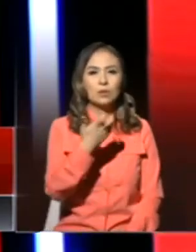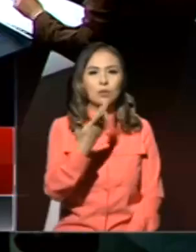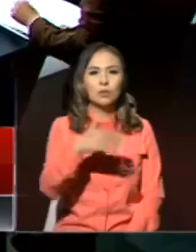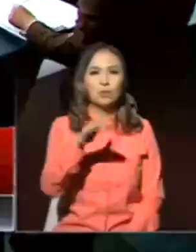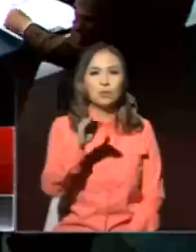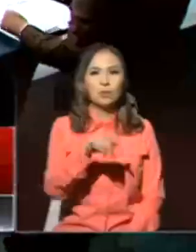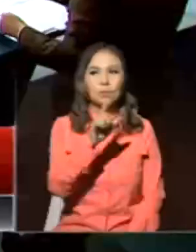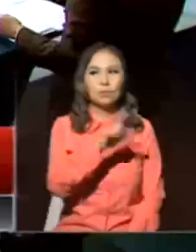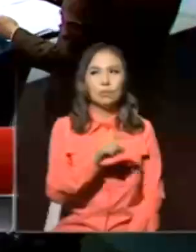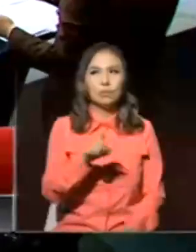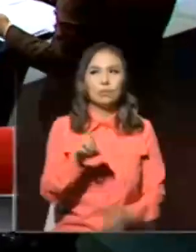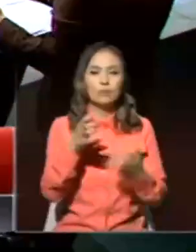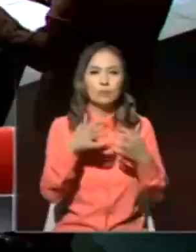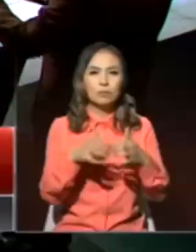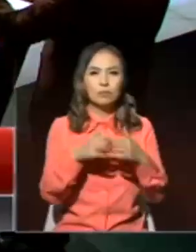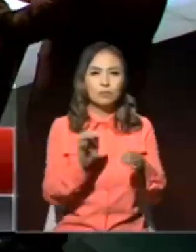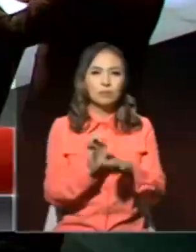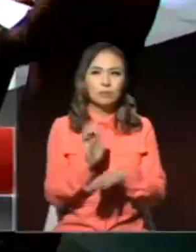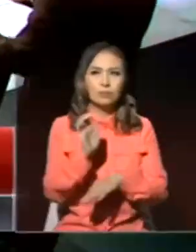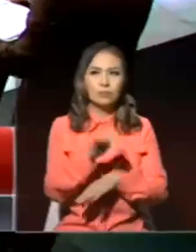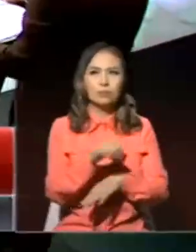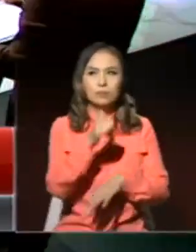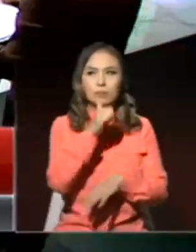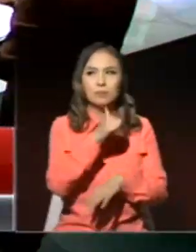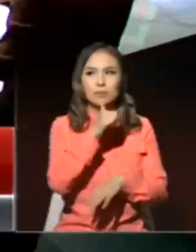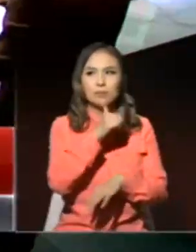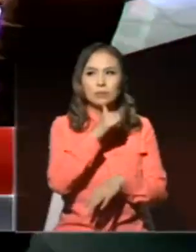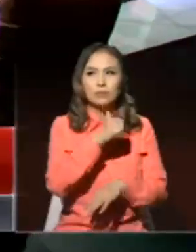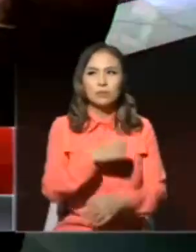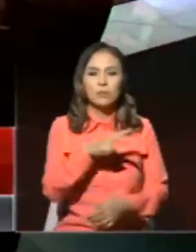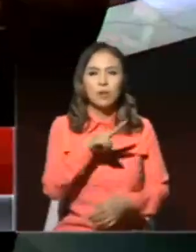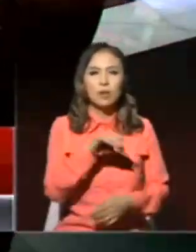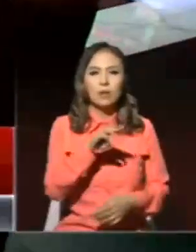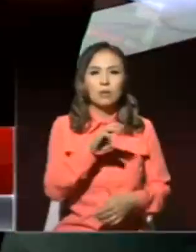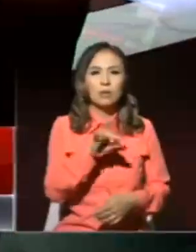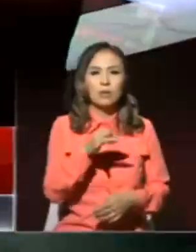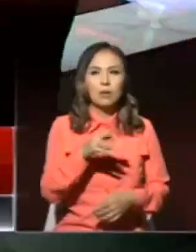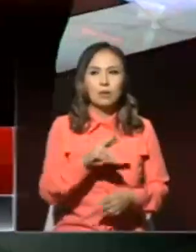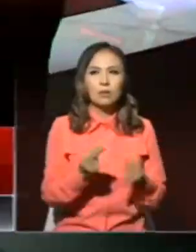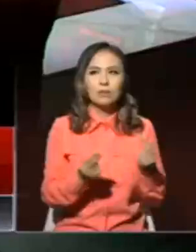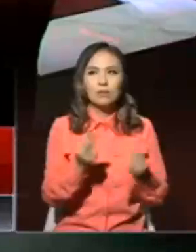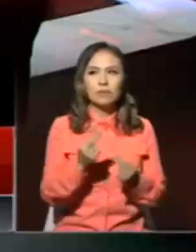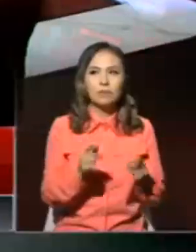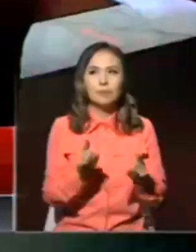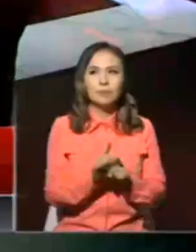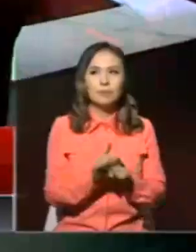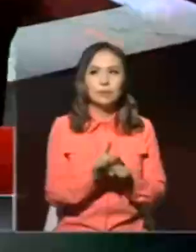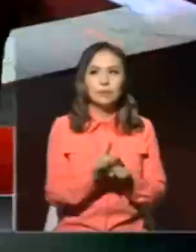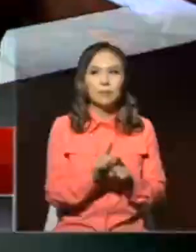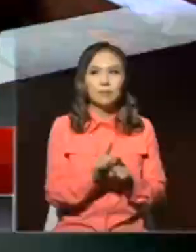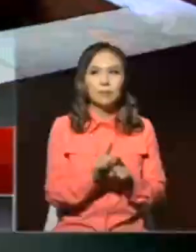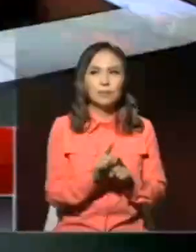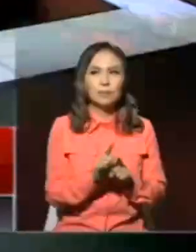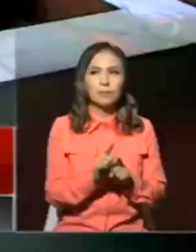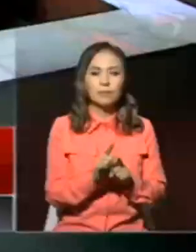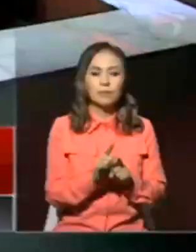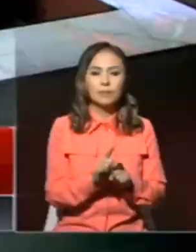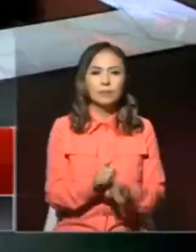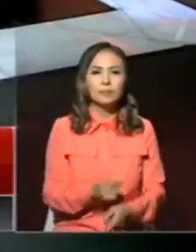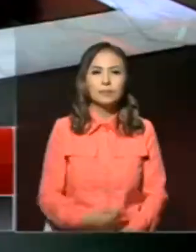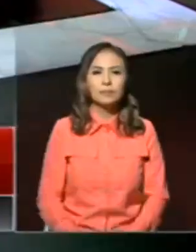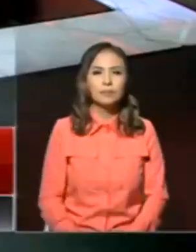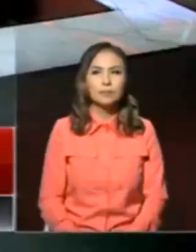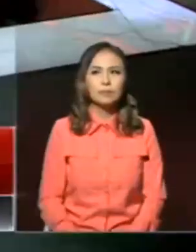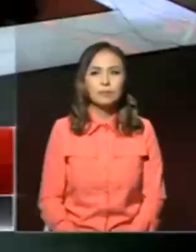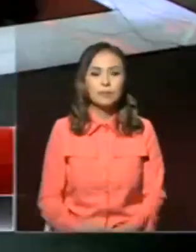350 мың адамды бағана статистика бойынша жіберейік онда. Дәл осы лотереяда ұтылған адамдарды айтып отырық. Қымбат спикерлер,